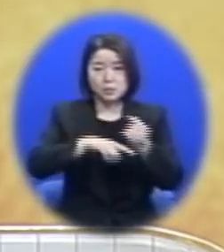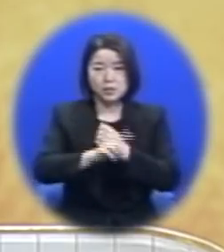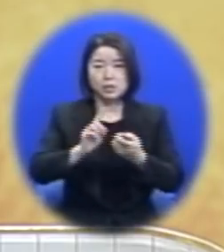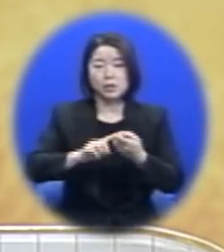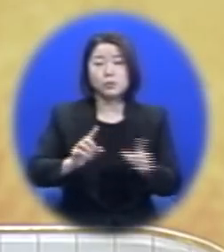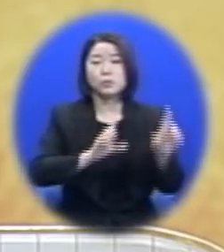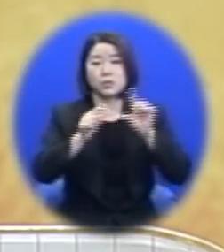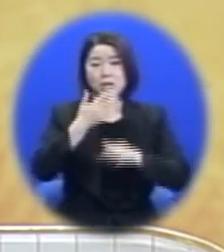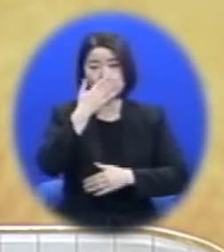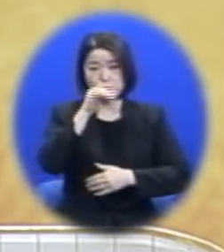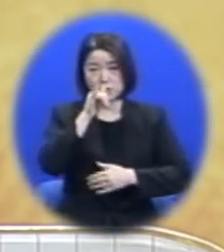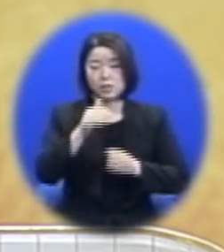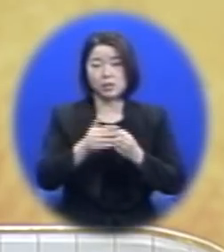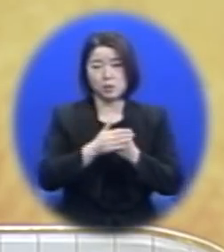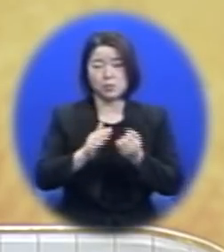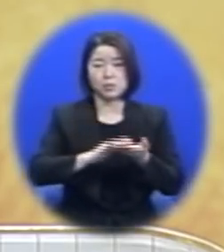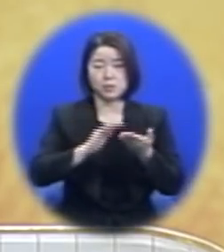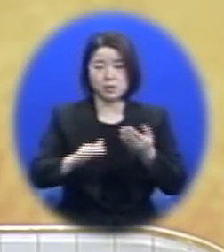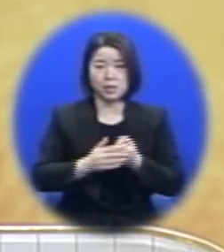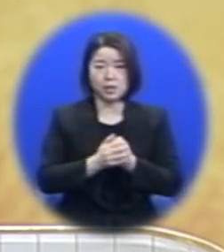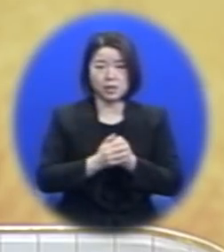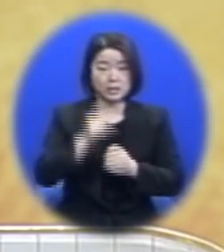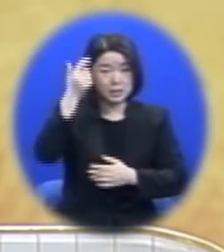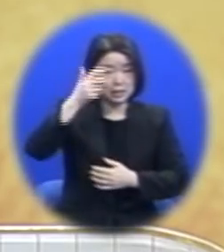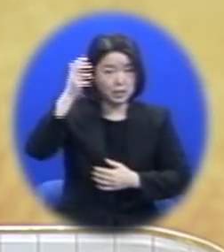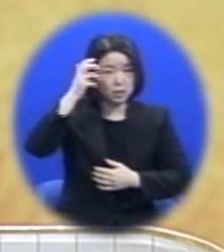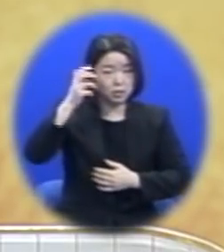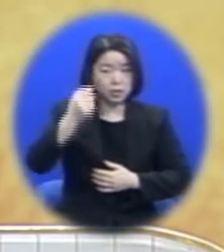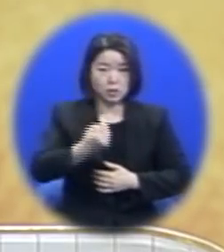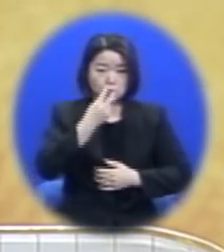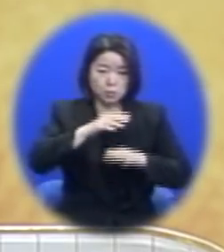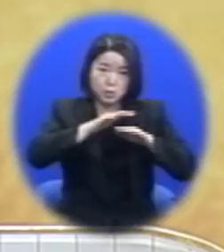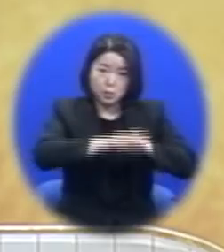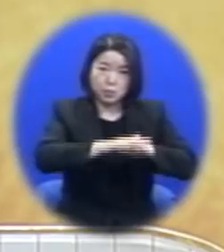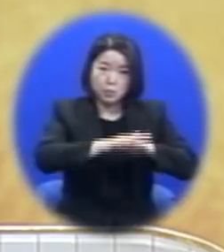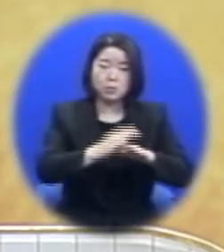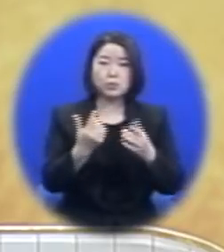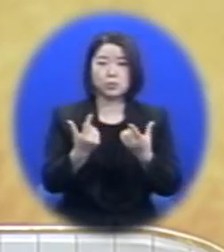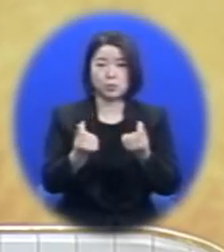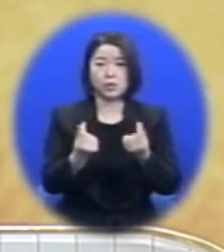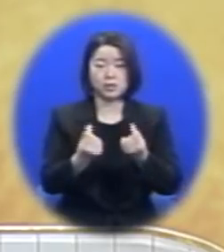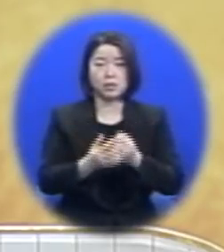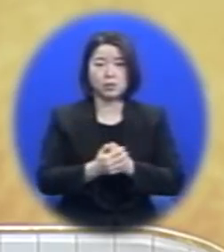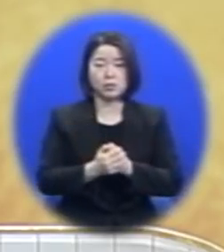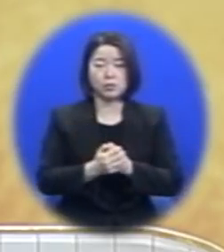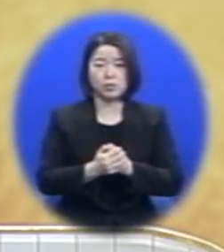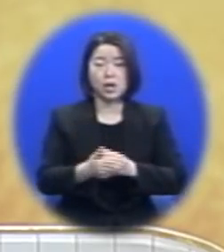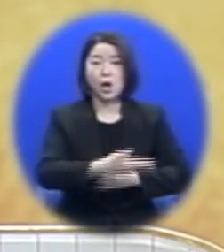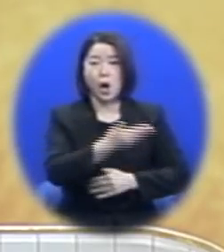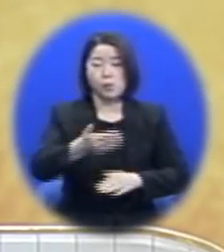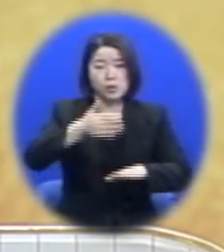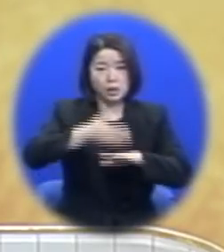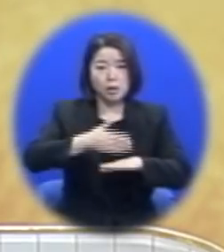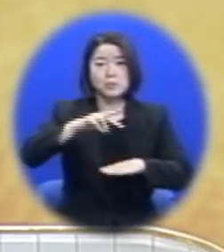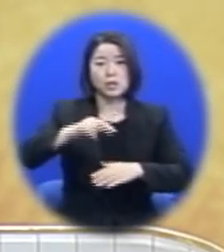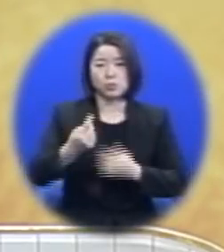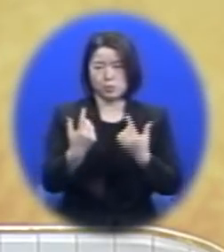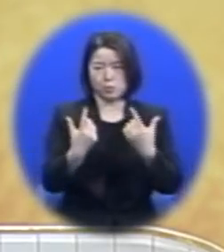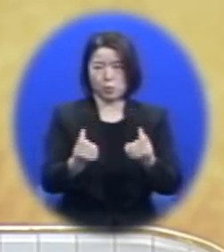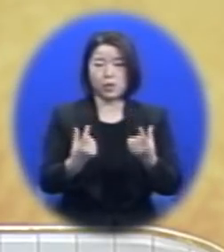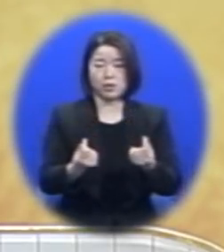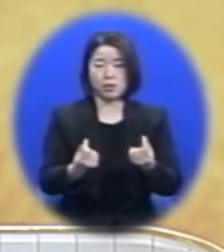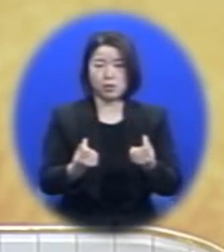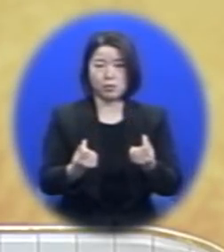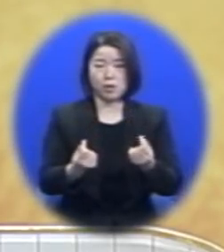때문입니다. 영적인 심폐소생술과 같은 거죠. 그런데 여러분, 감사도 똑같습니다.